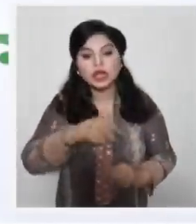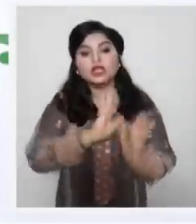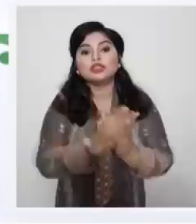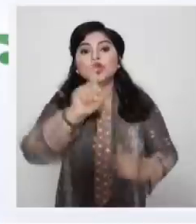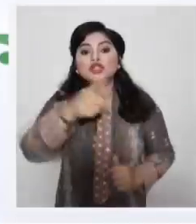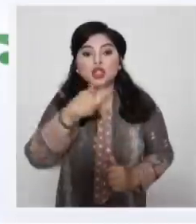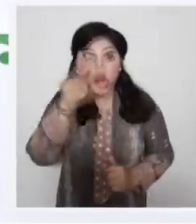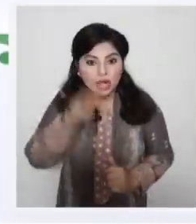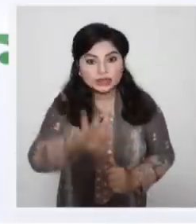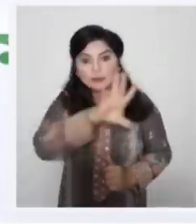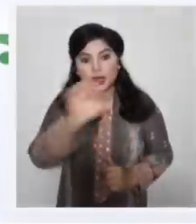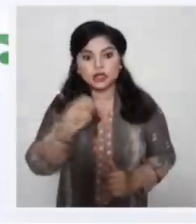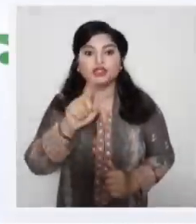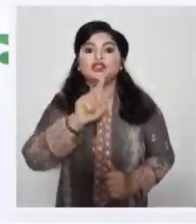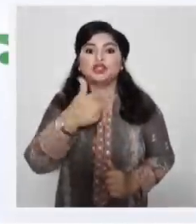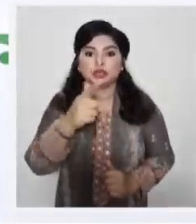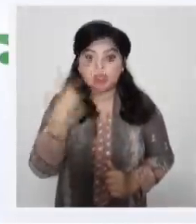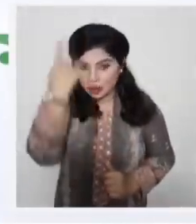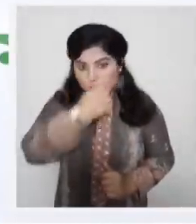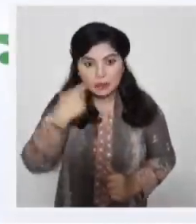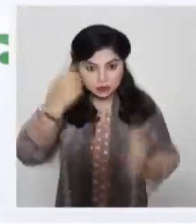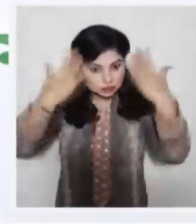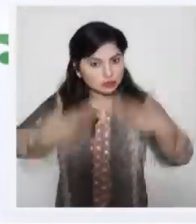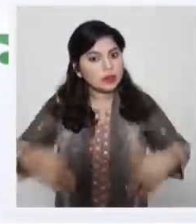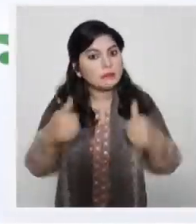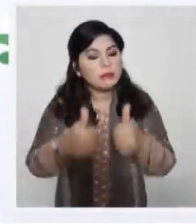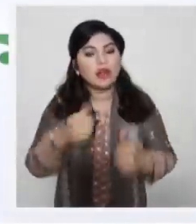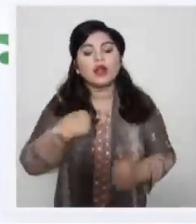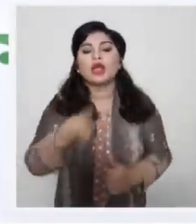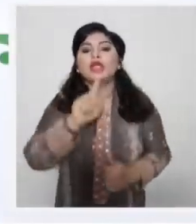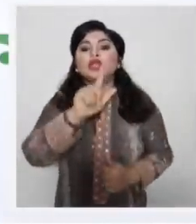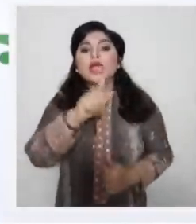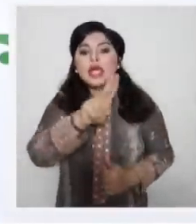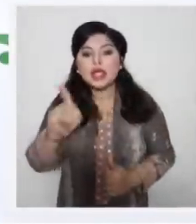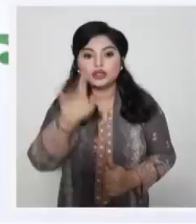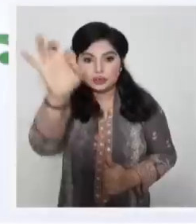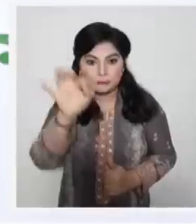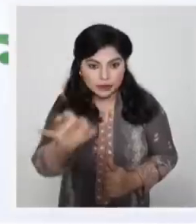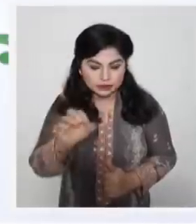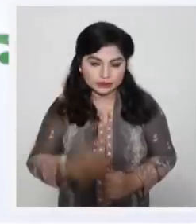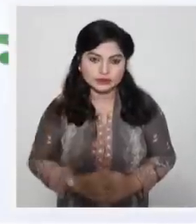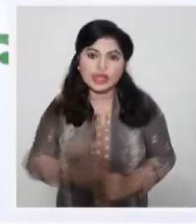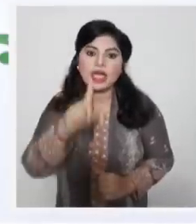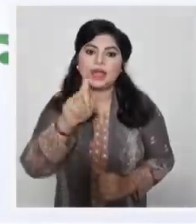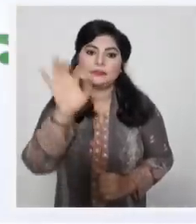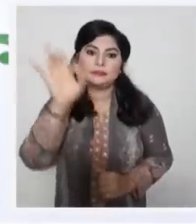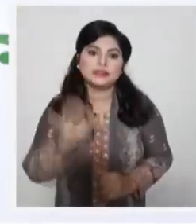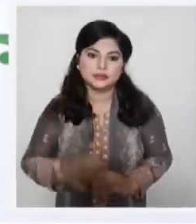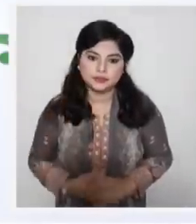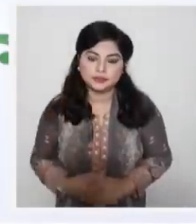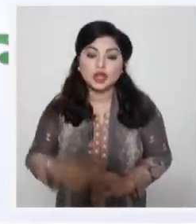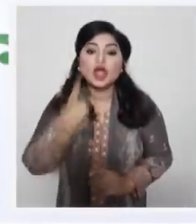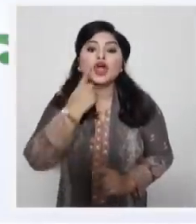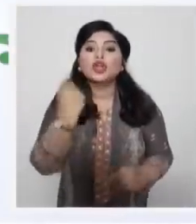গত 24 ঘন্টায় সুস্থ হয়েছেন 502 জন, এ পর্যন্ত সুস্থ 17,249 জন। শনাক্ত বিবেচনায় সুস্থতার